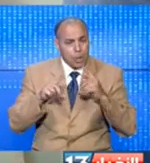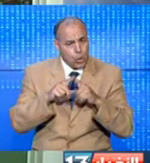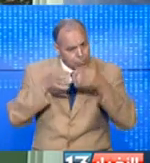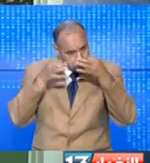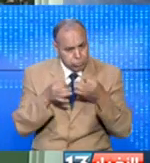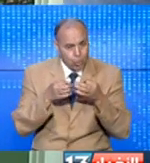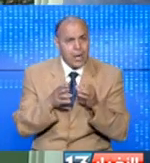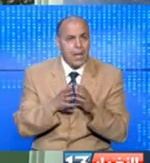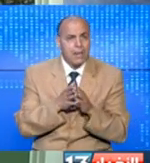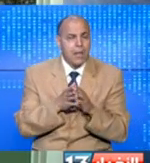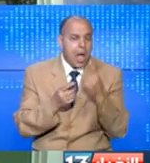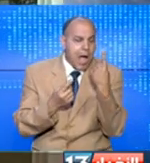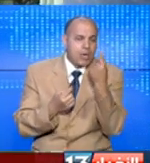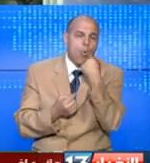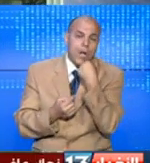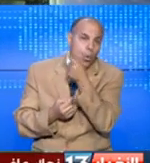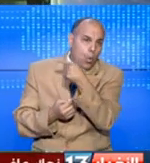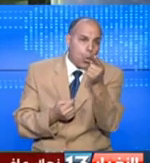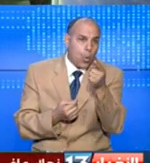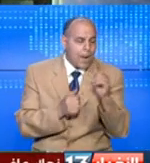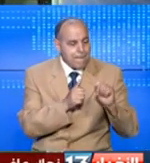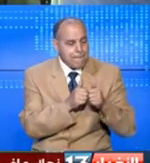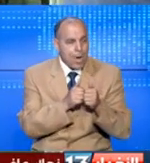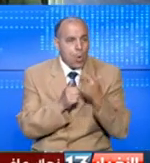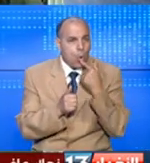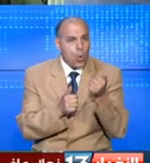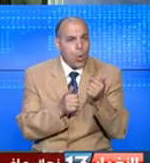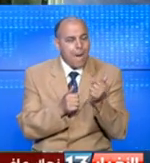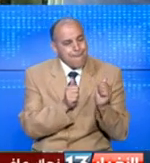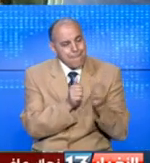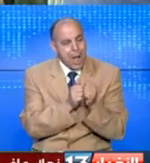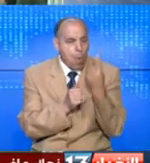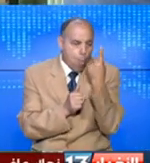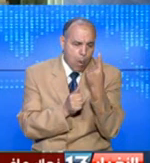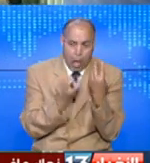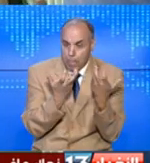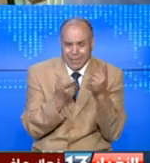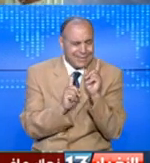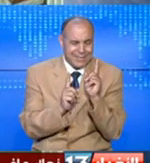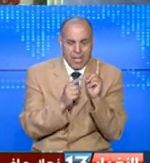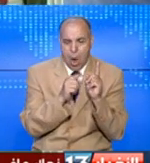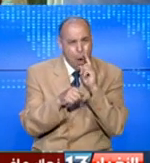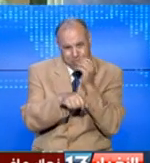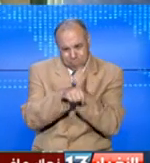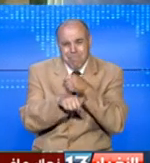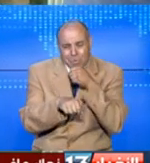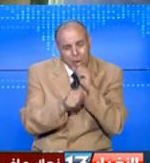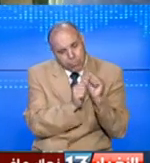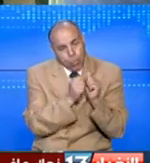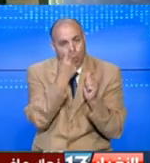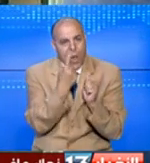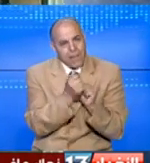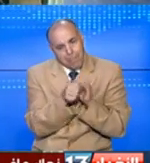الحاجه الوحيده اننا نقول والباقي الموافق معهم ورافق واحد بيقدر هو يجي اه معنا